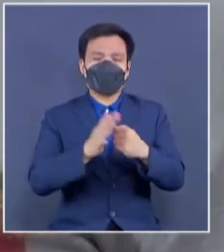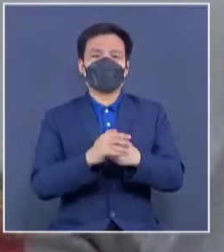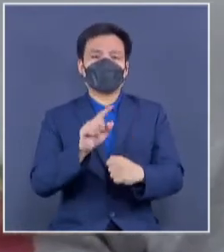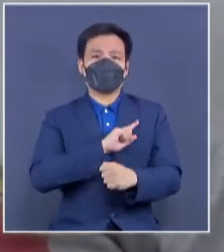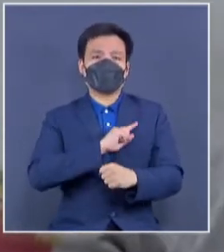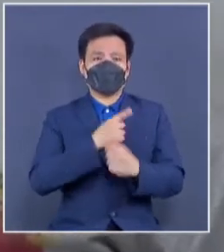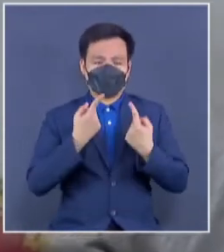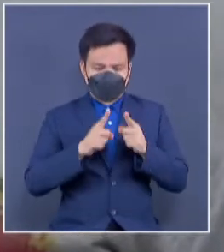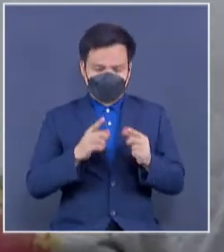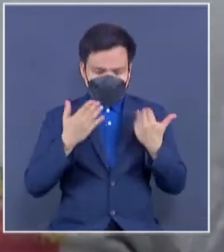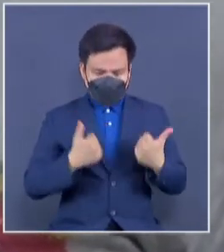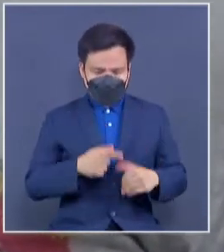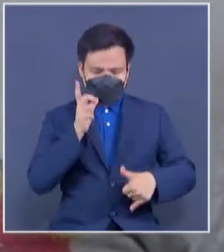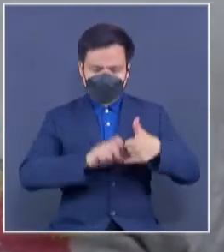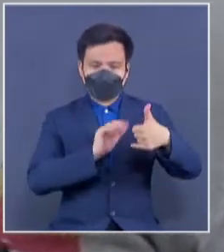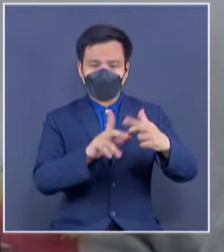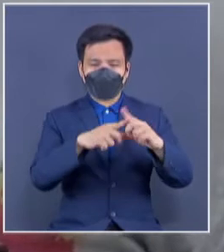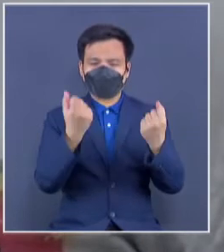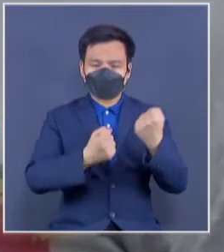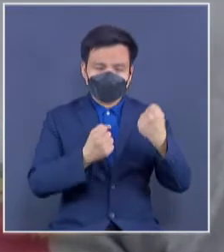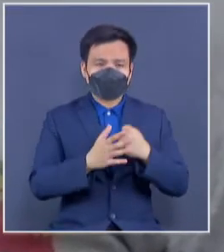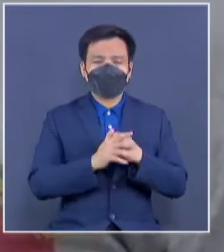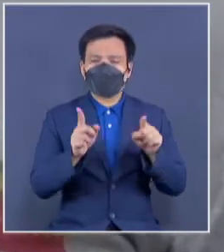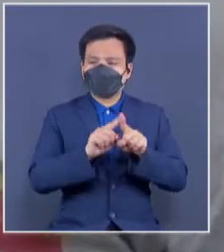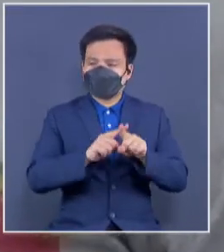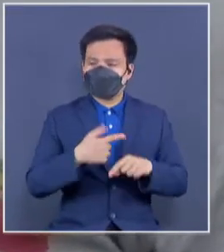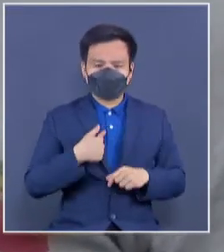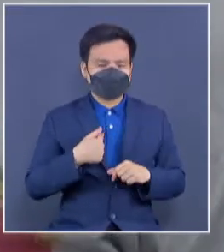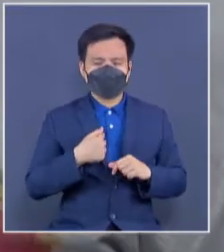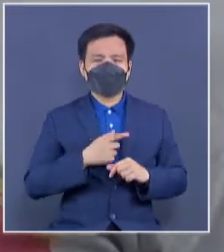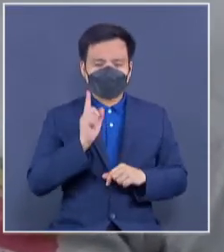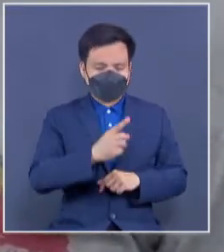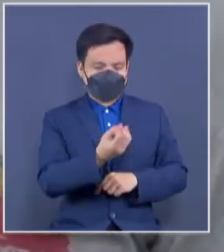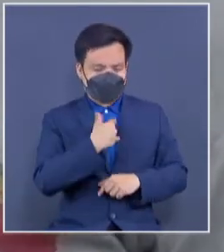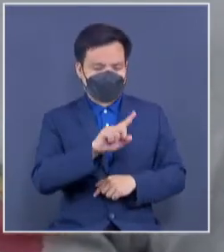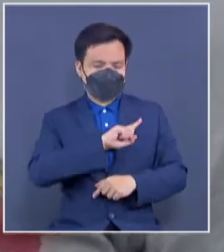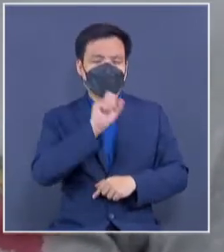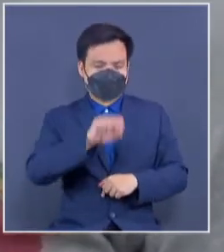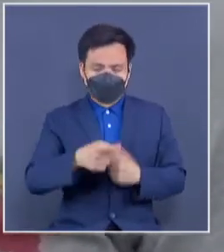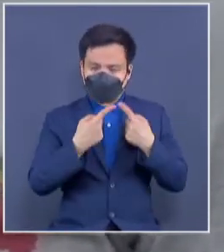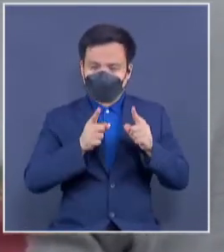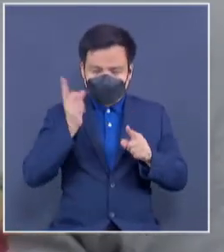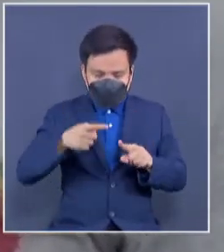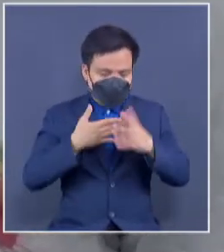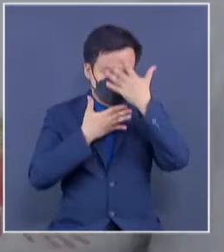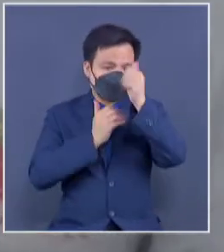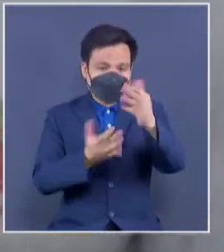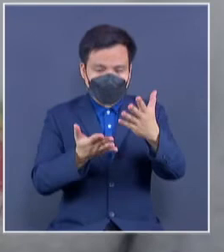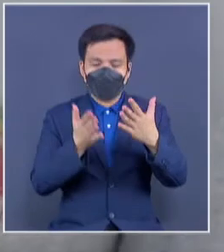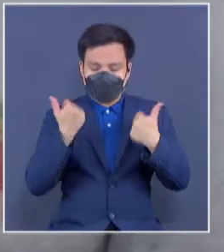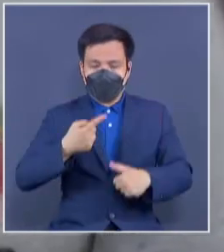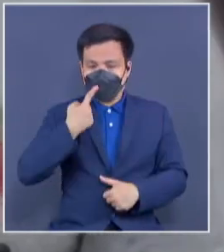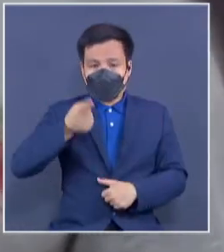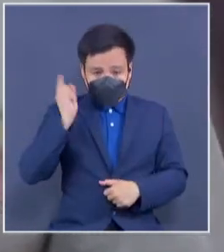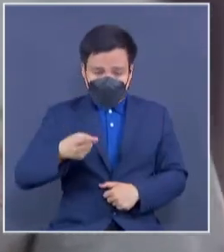แต่การกระทำของเขาไม่ใช่เขาพูดได้ลอยว่าเค้ารับผิดชอบไปแต่เขาไม่มาดูเราไม่สนใจเราและตอนนี้หนูจะเอาเรื่อง